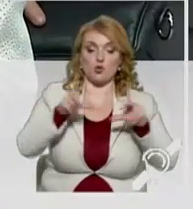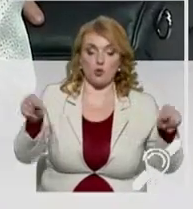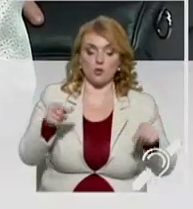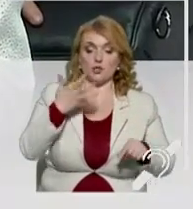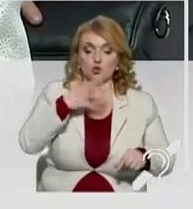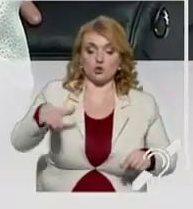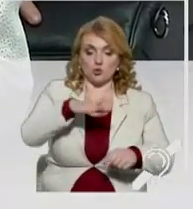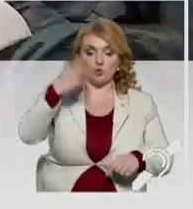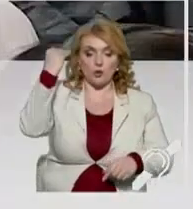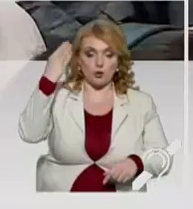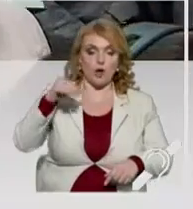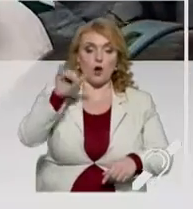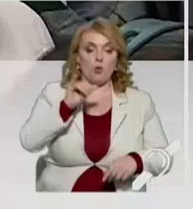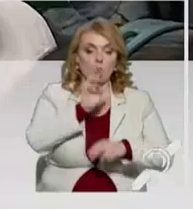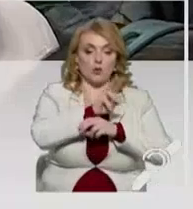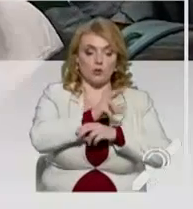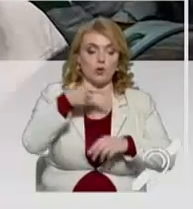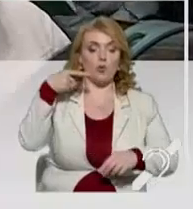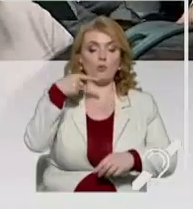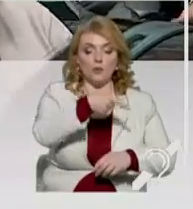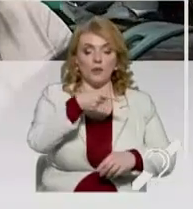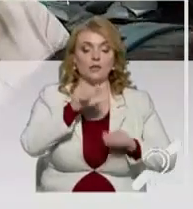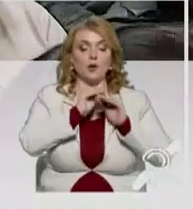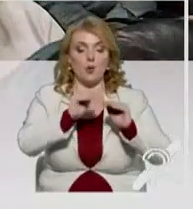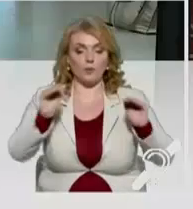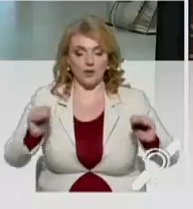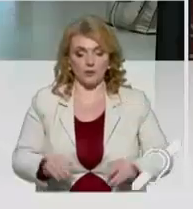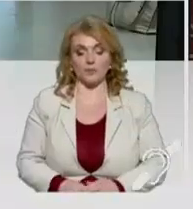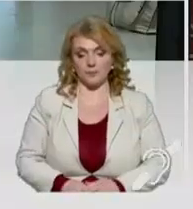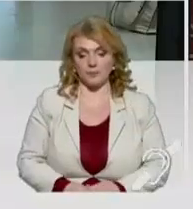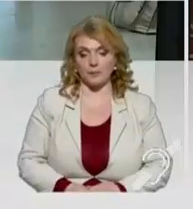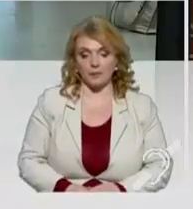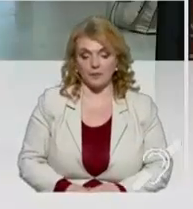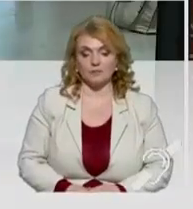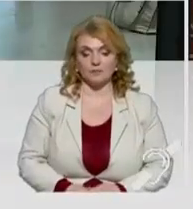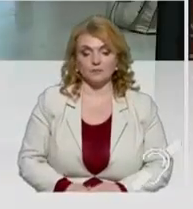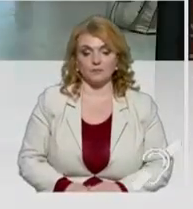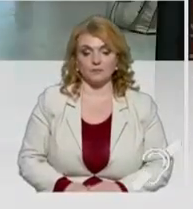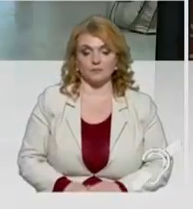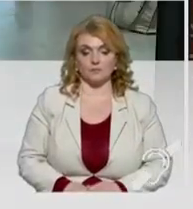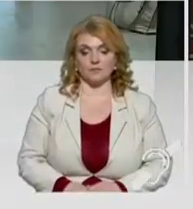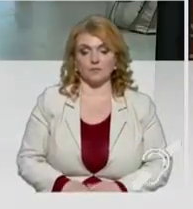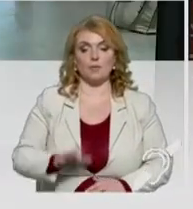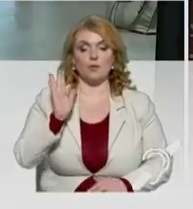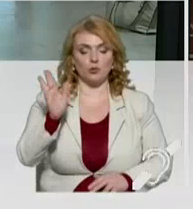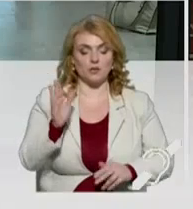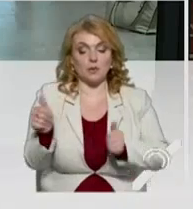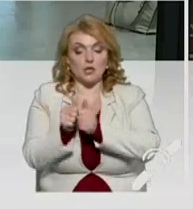accent primordial pe schimbarea conceptului învățării și la nivel de infrastructură se va